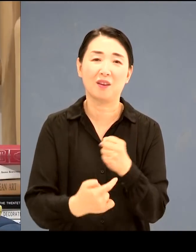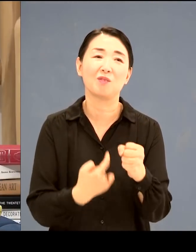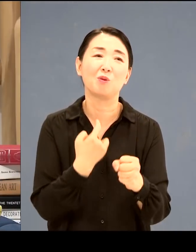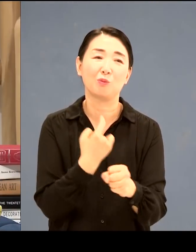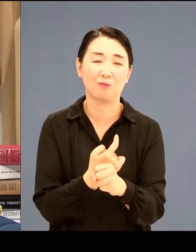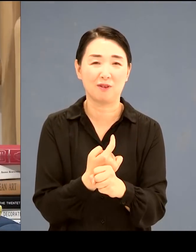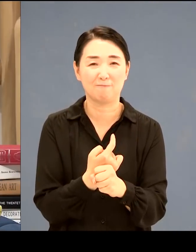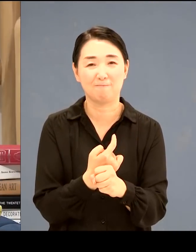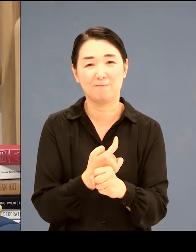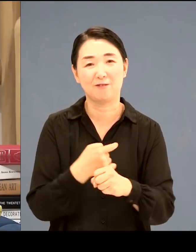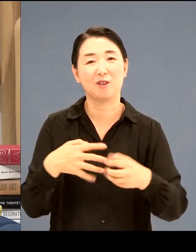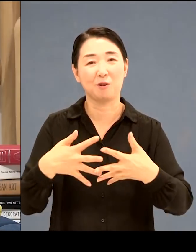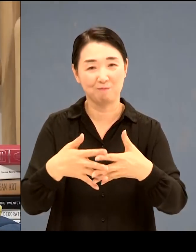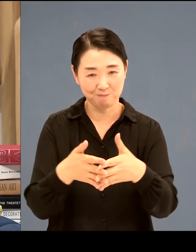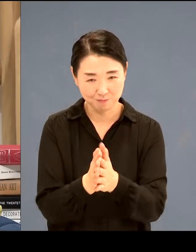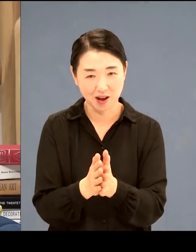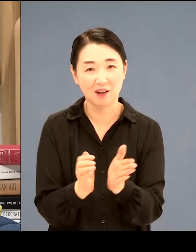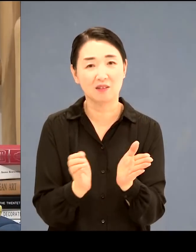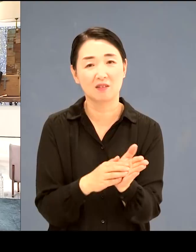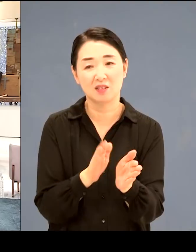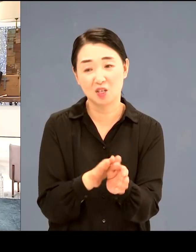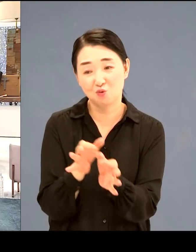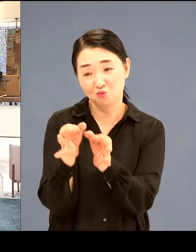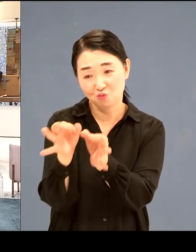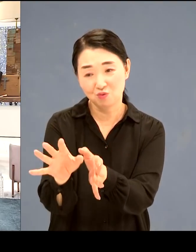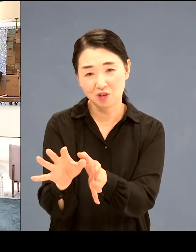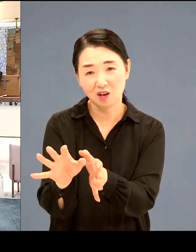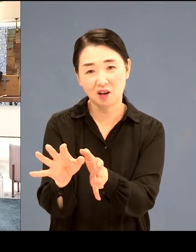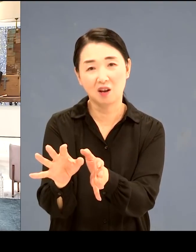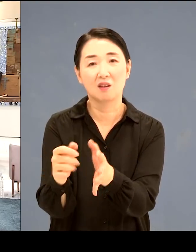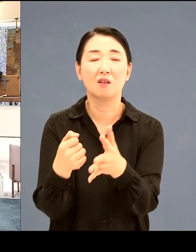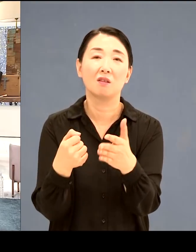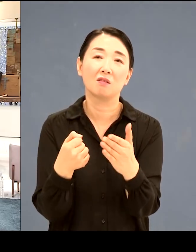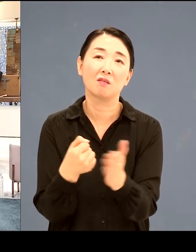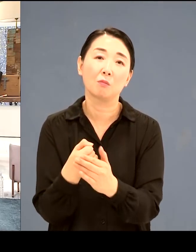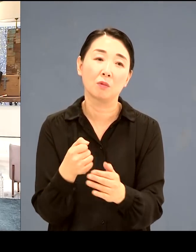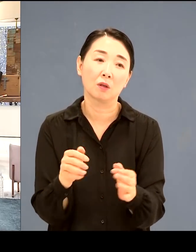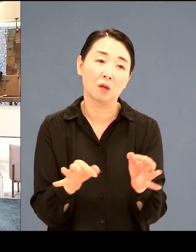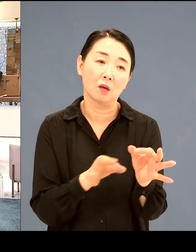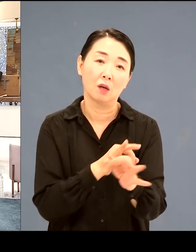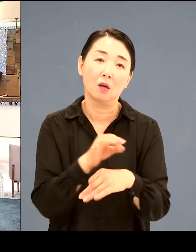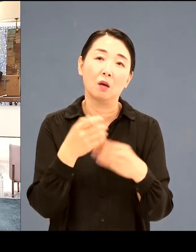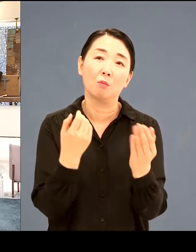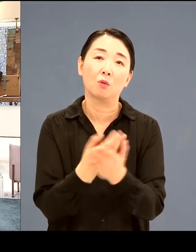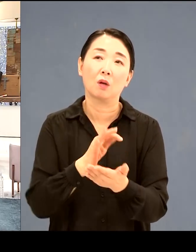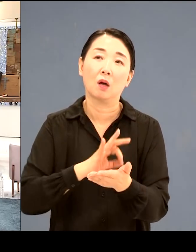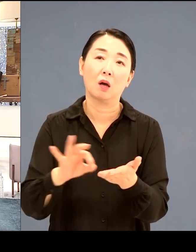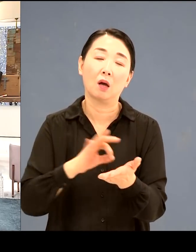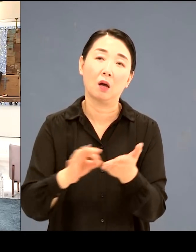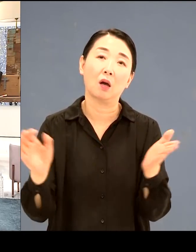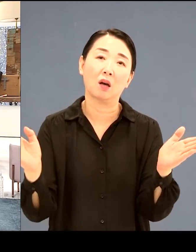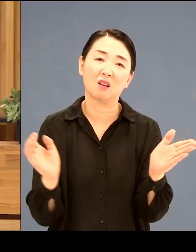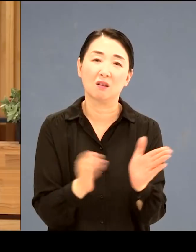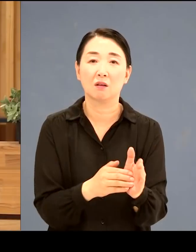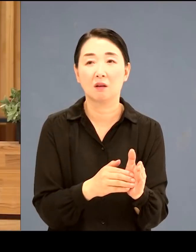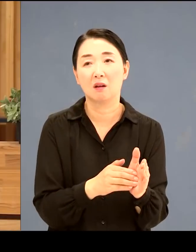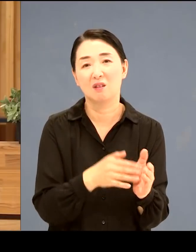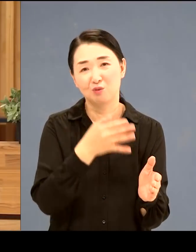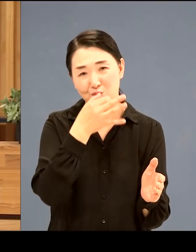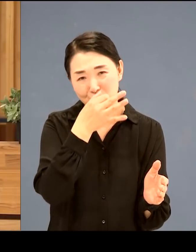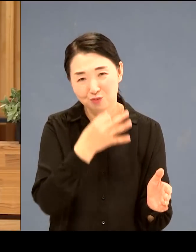문을 닫았고요. 그거의 투자로 인해서 너무 많은 재정이 빠져나가면서 그것 때문에 많이